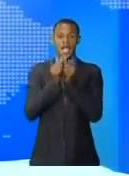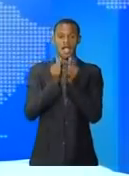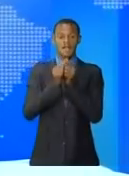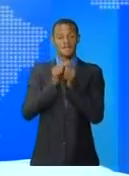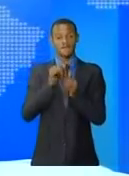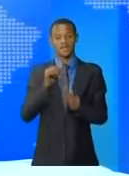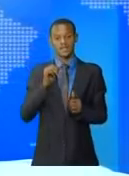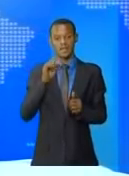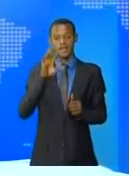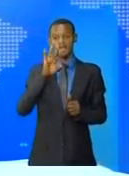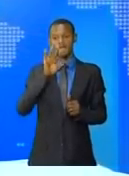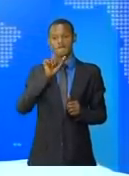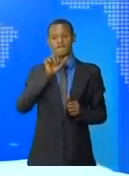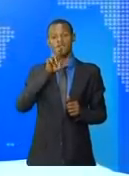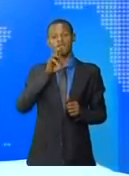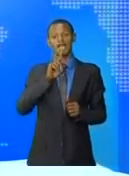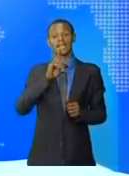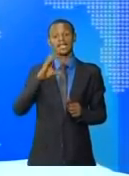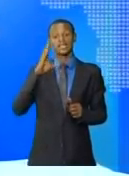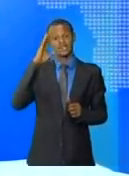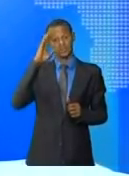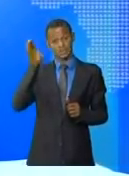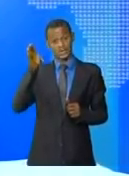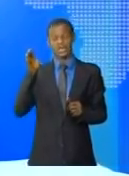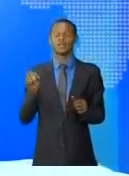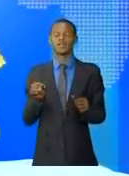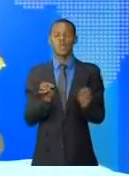de la République démocratique du Congo organisent